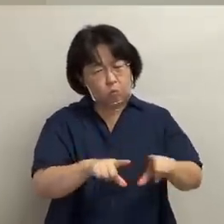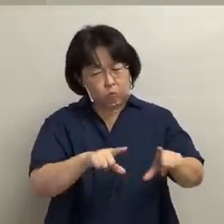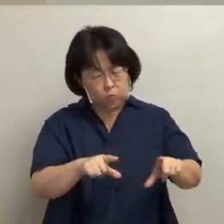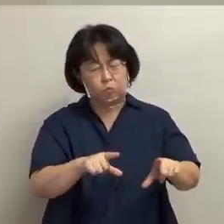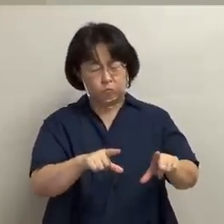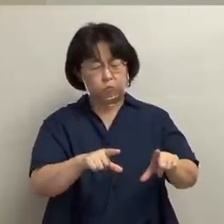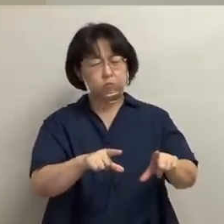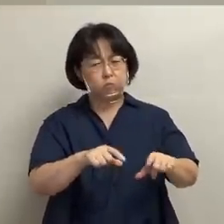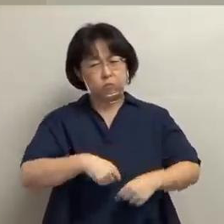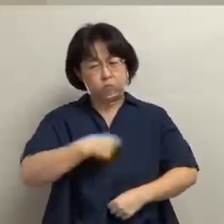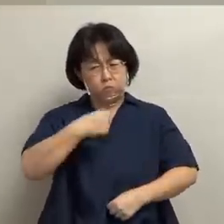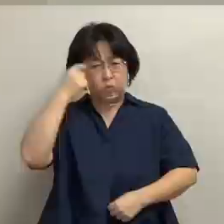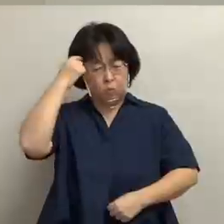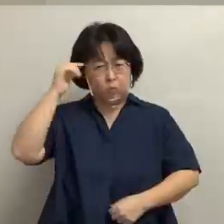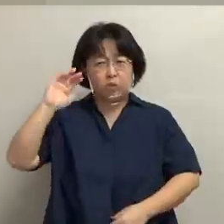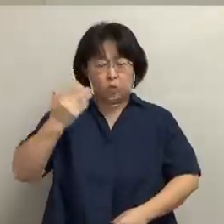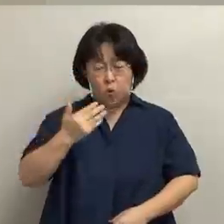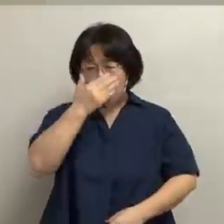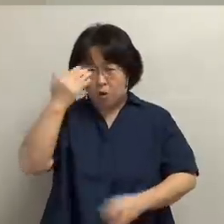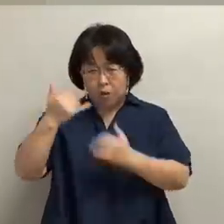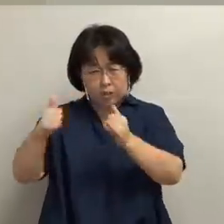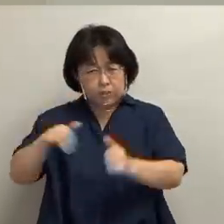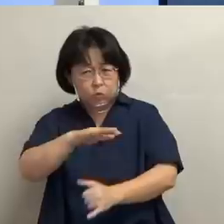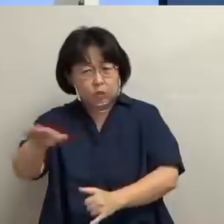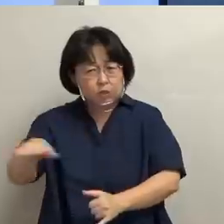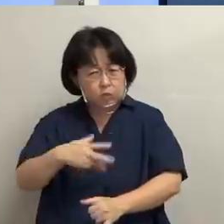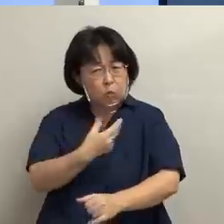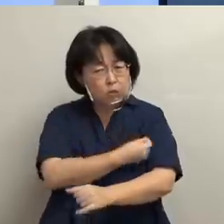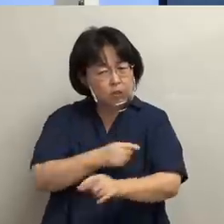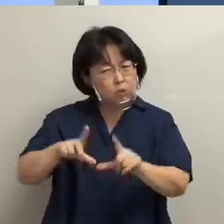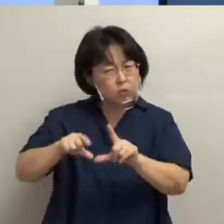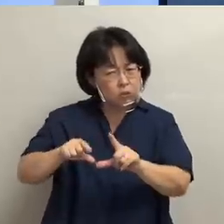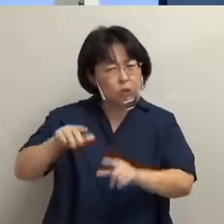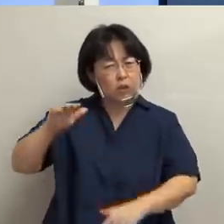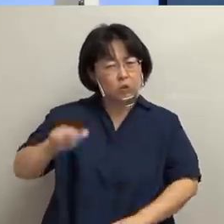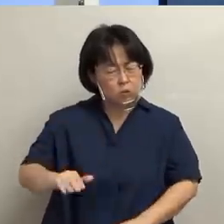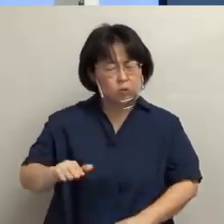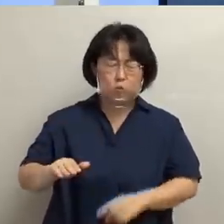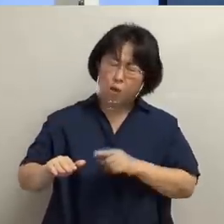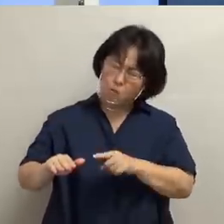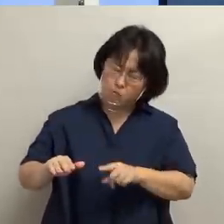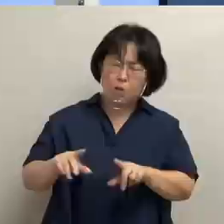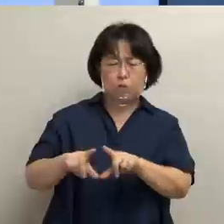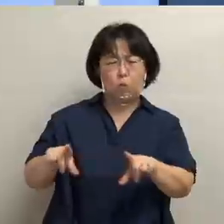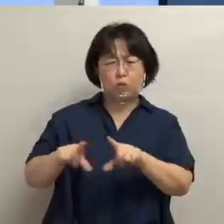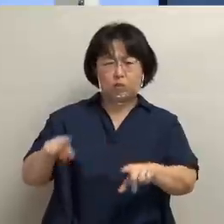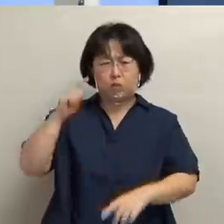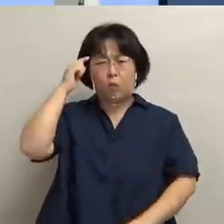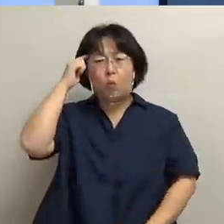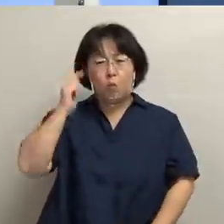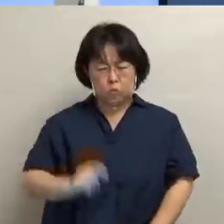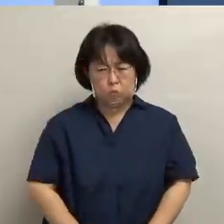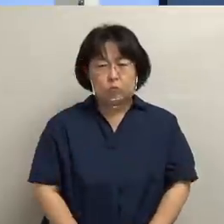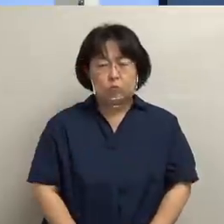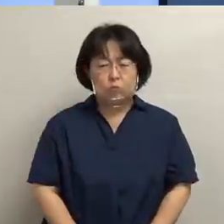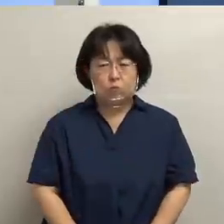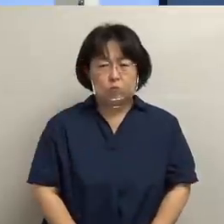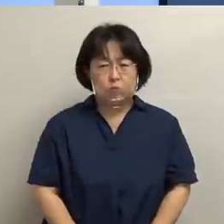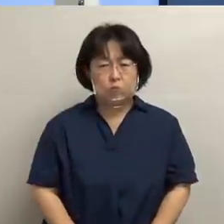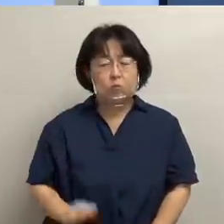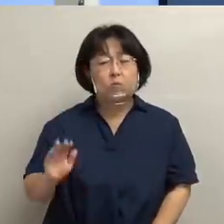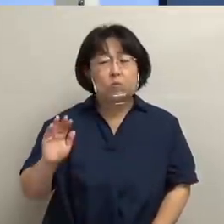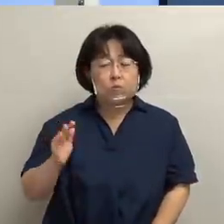考えると若い方々の接種率がまだ低いっていうのは類に当然かなと思う感じていますうしかしながら